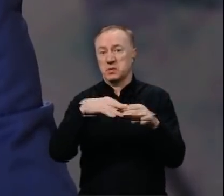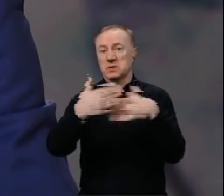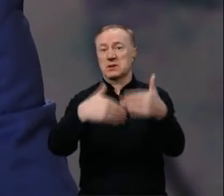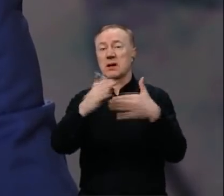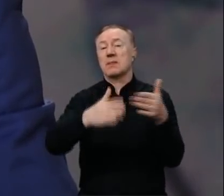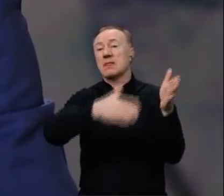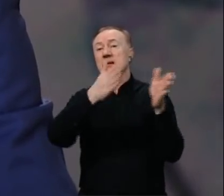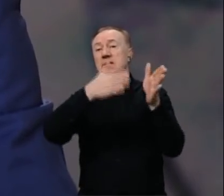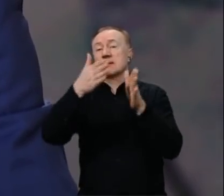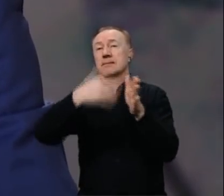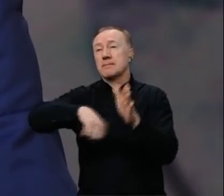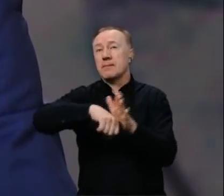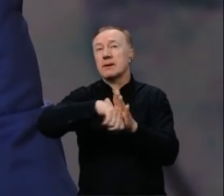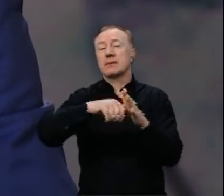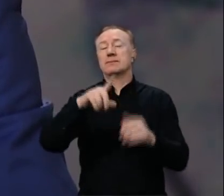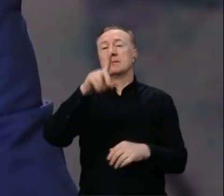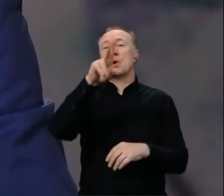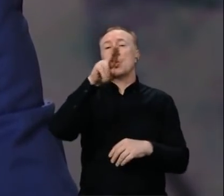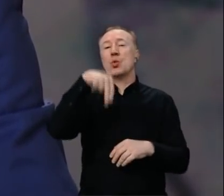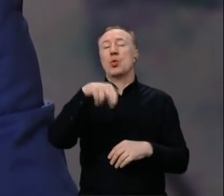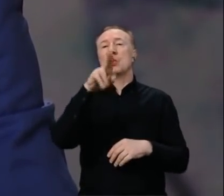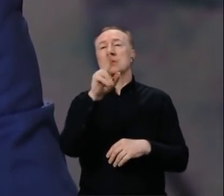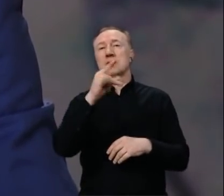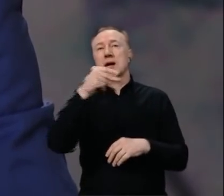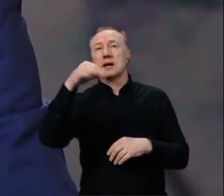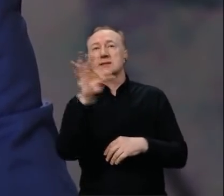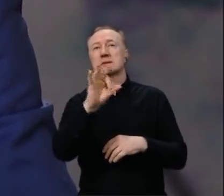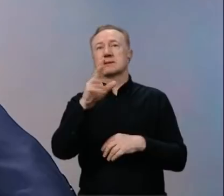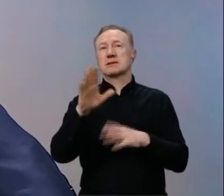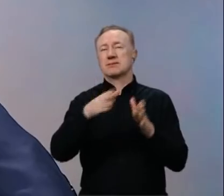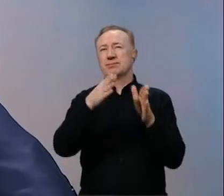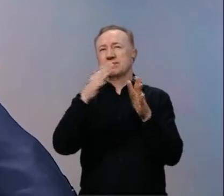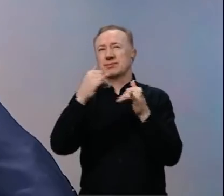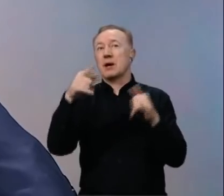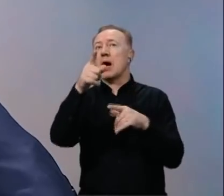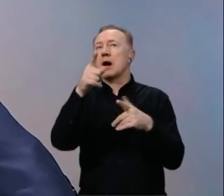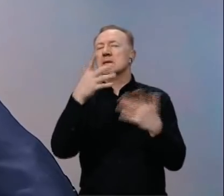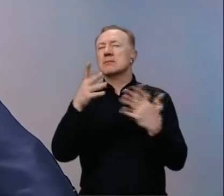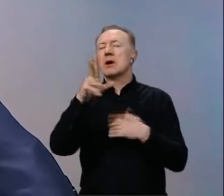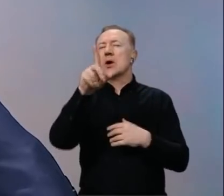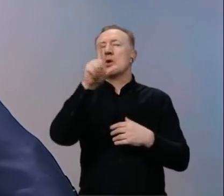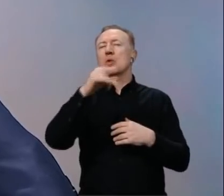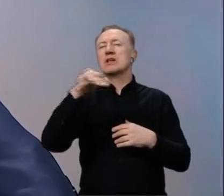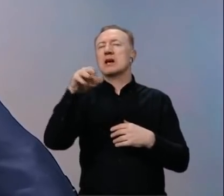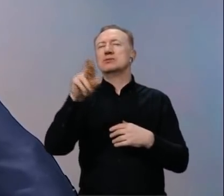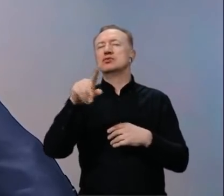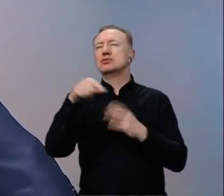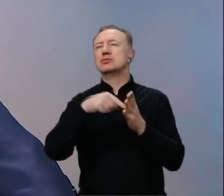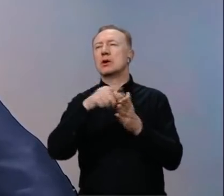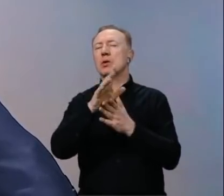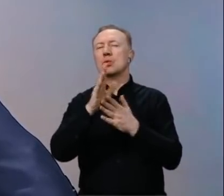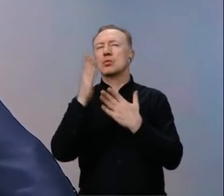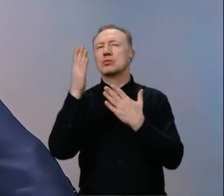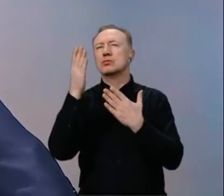piłkarze Mam na myśli lublinianka.eu maurelii ostatecznie dzisiaj ilu kiniarz też nie zagrają w meczu z radomiakiem